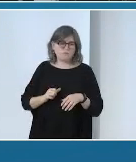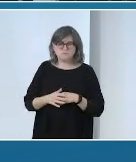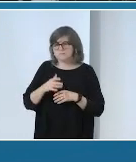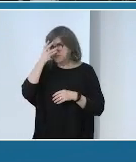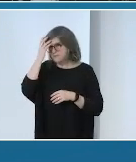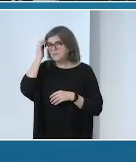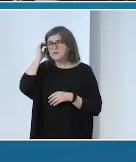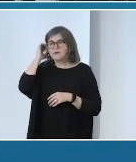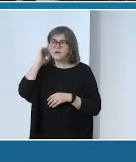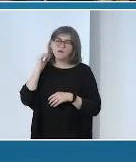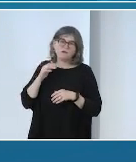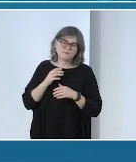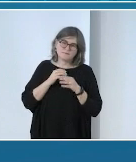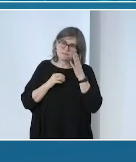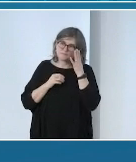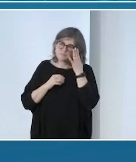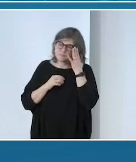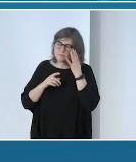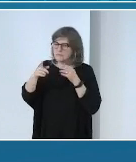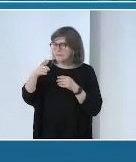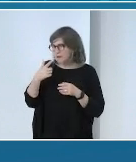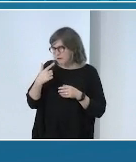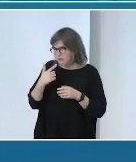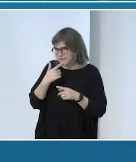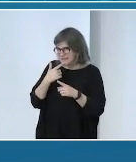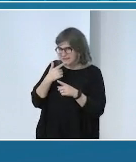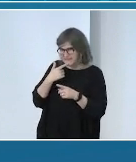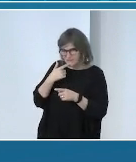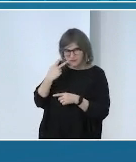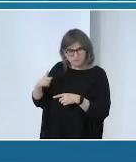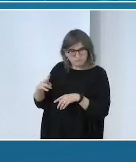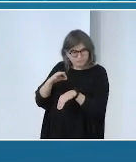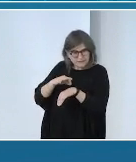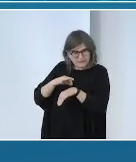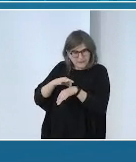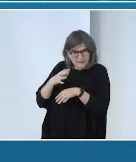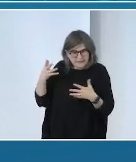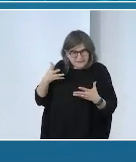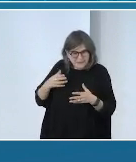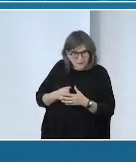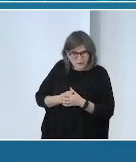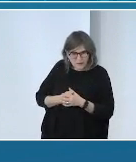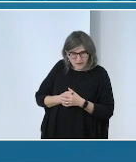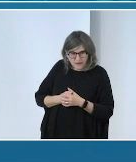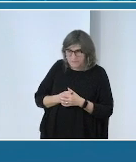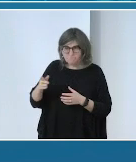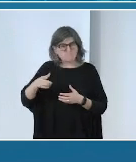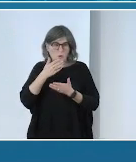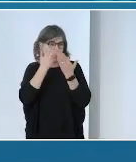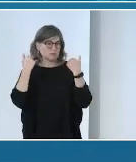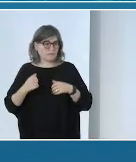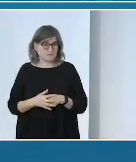D'ailleurs, dans ce cas-là, au bout du compte, c'était quoi sa maladie à Émilie? Je ne sais pas. On ne sait pas,